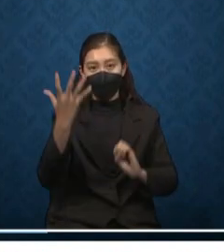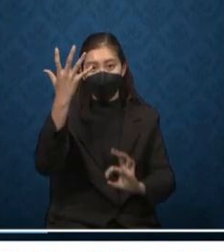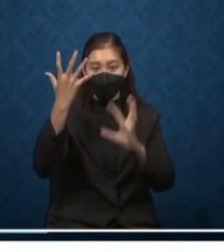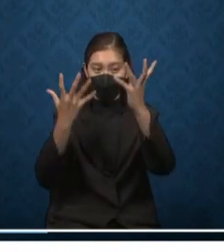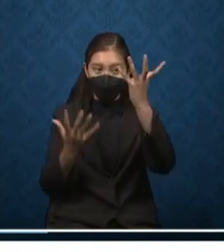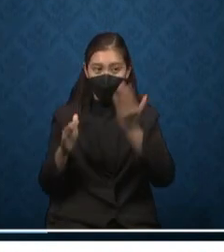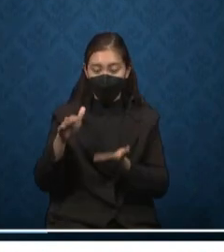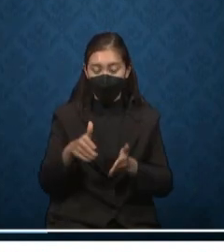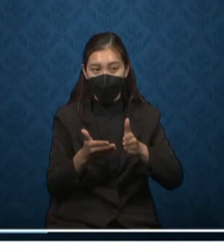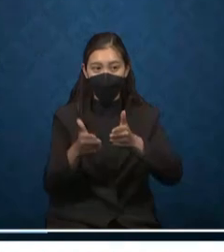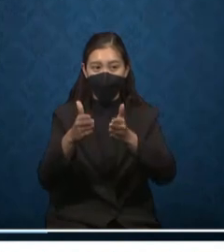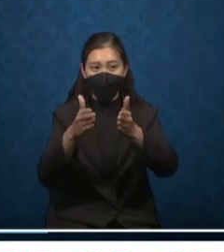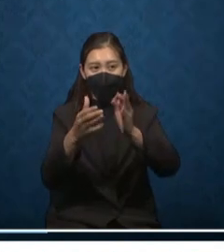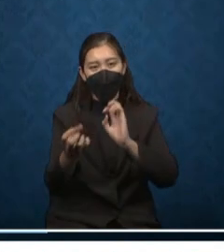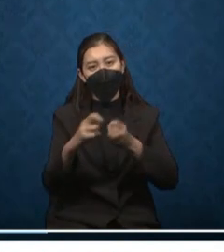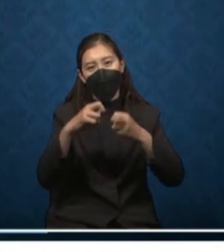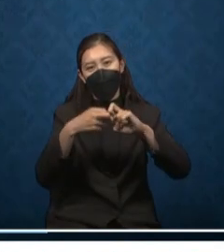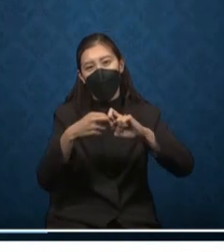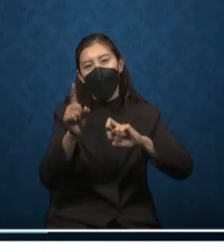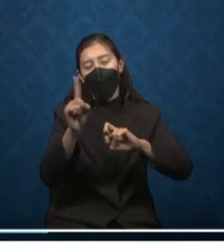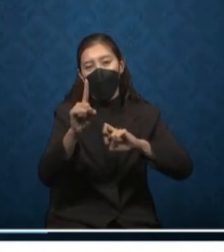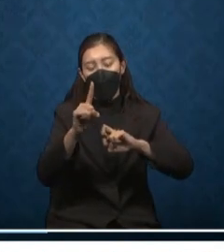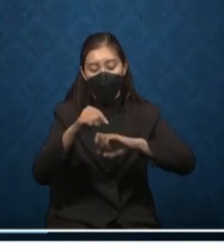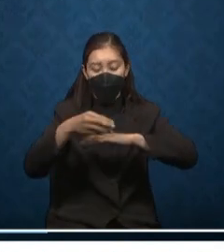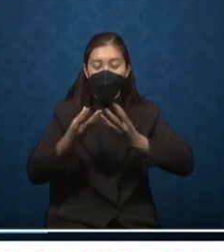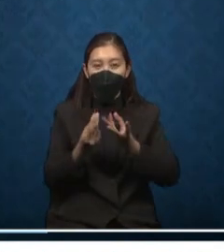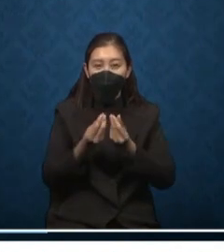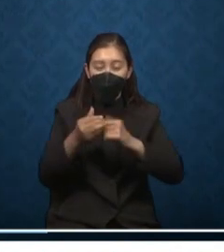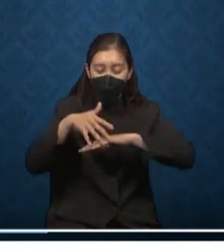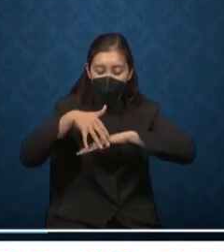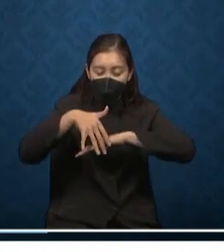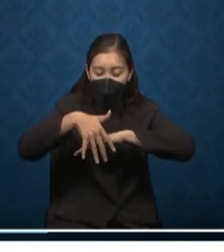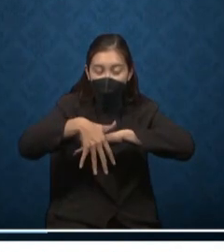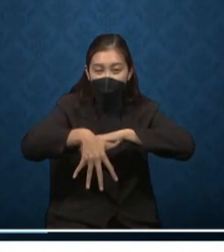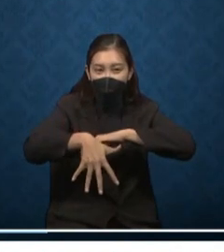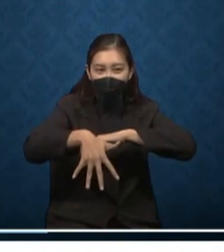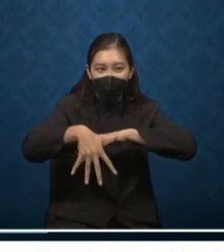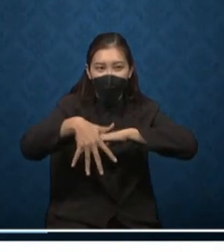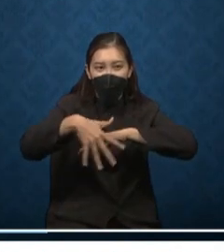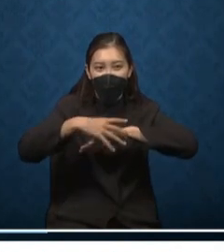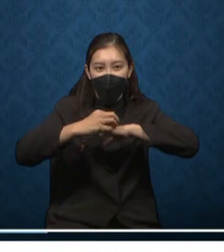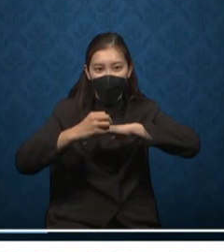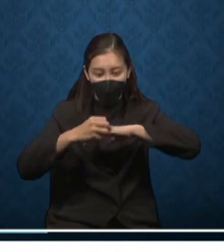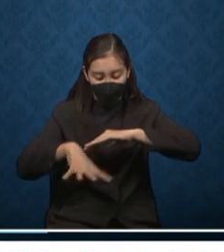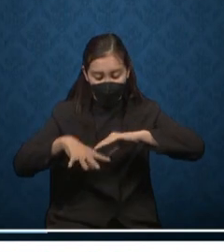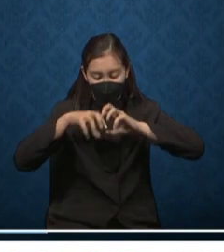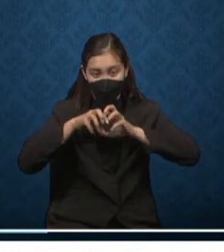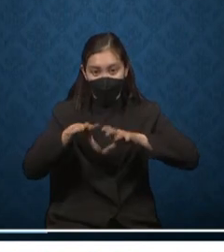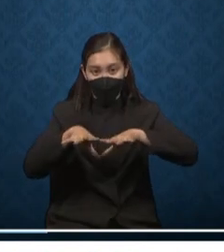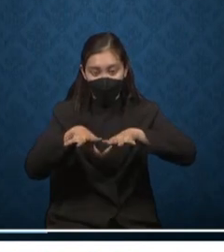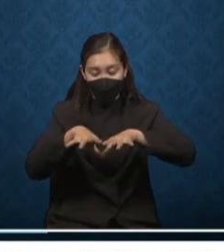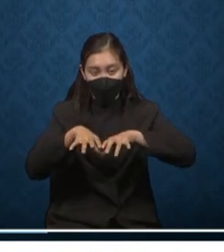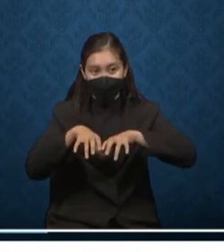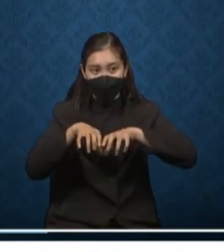ลบการกัดเซาะชายฝั่งแล้วก็ทำให้พื้นที่ด้านหลังของป่าชายเลนกลายเป็นพื้นที่ที่อย่างน้อยได้รับการ